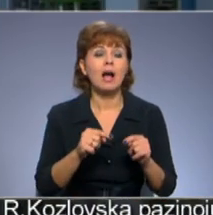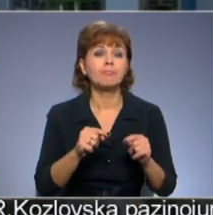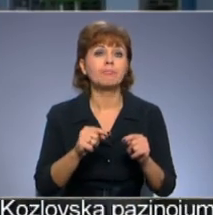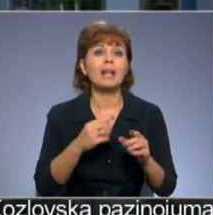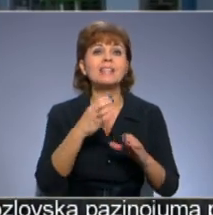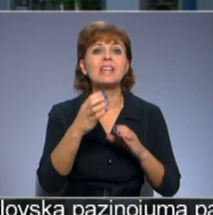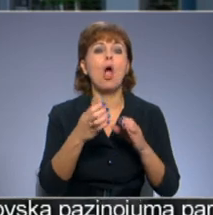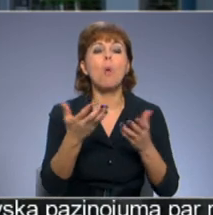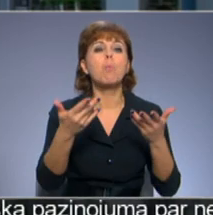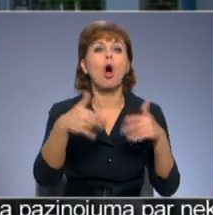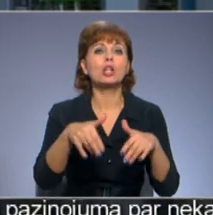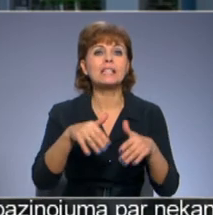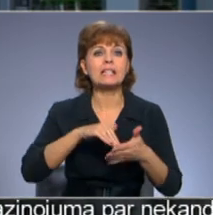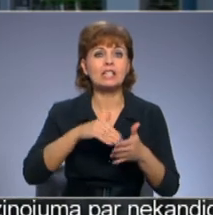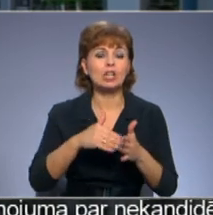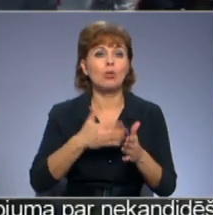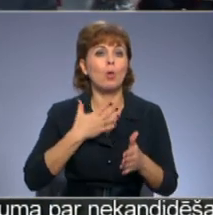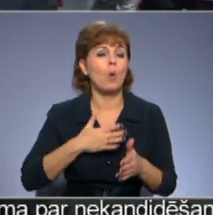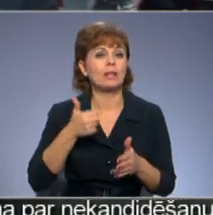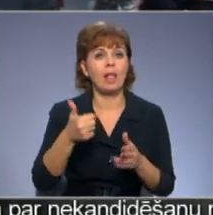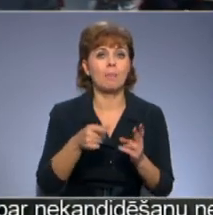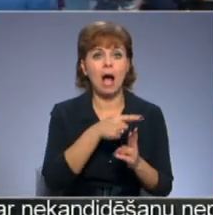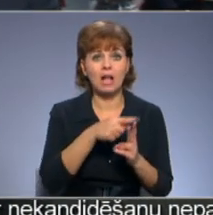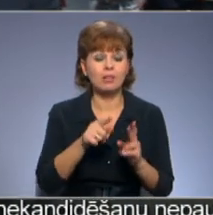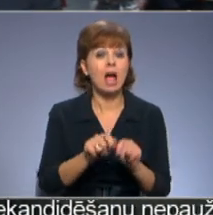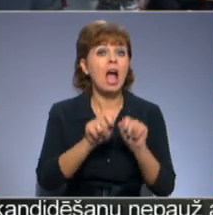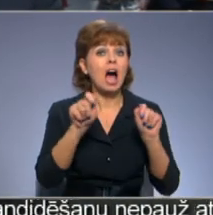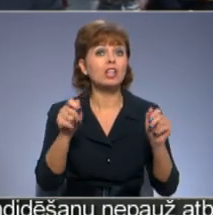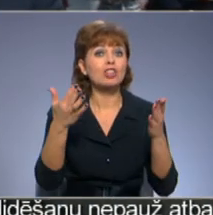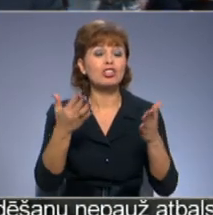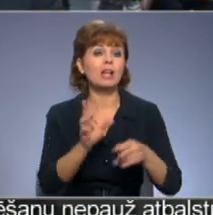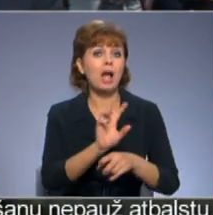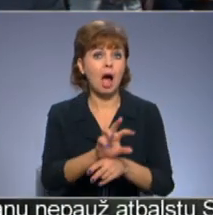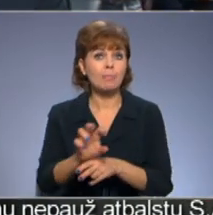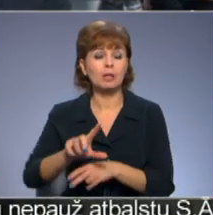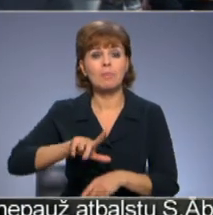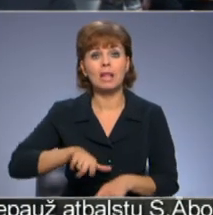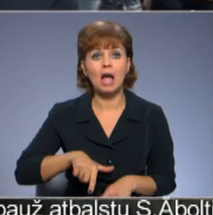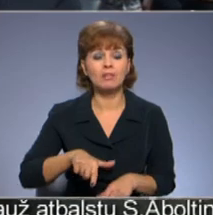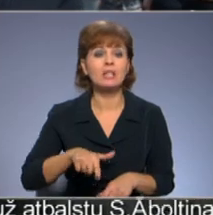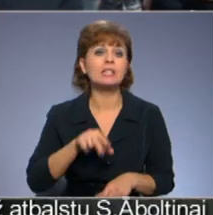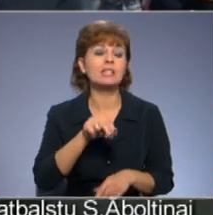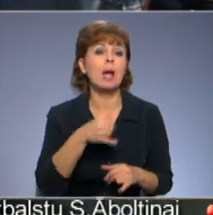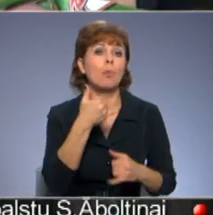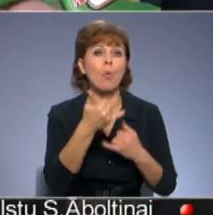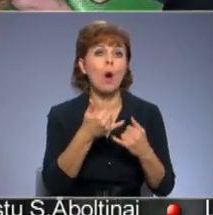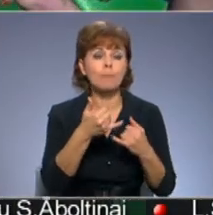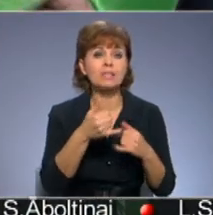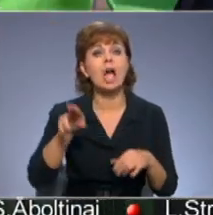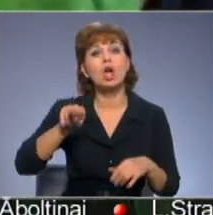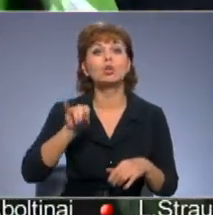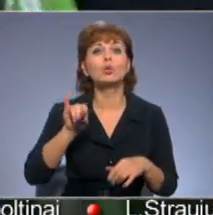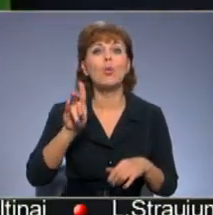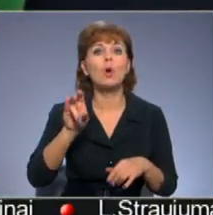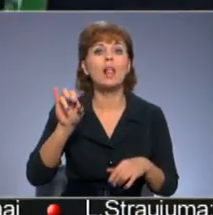situācijā, tā ir ļoti laba alternatīva. Atklāšanas ceremoniju apmeklēja arī Latvijas zemkopības ministrs Jānis Dūklavs, kurš